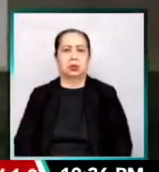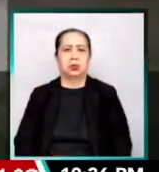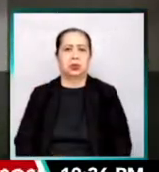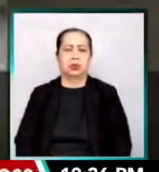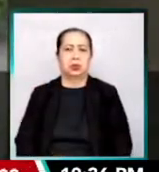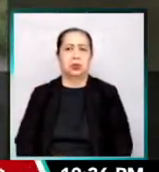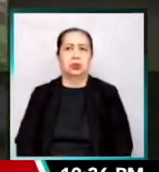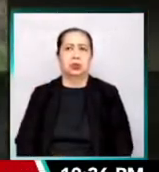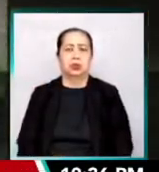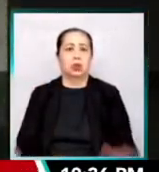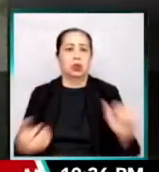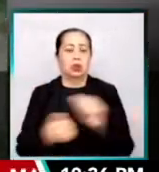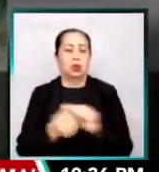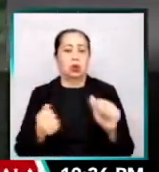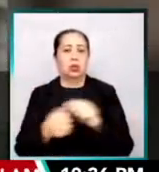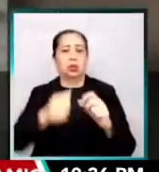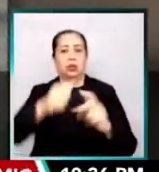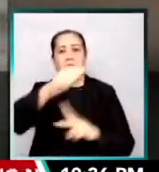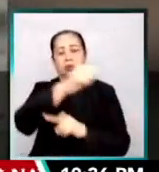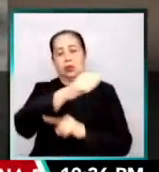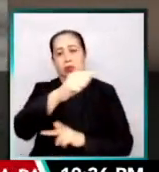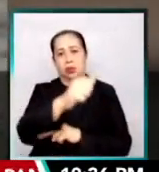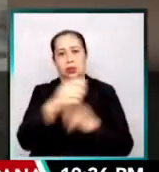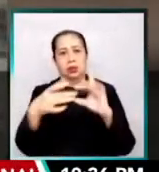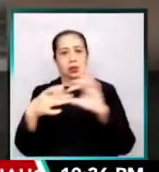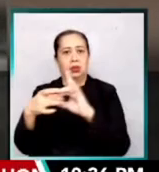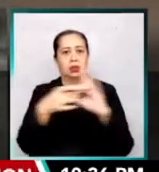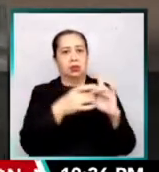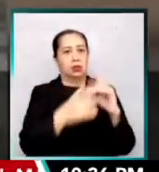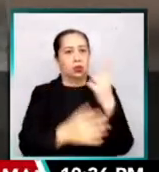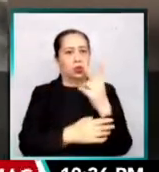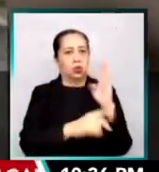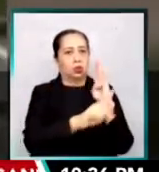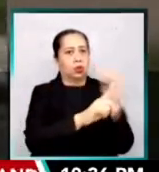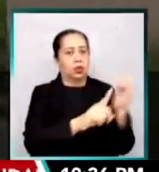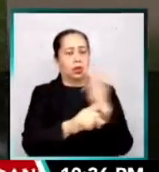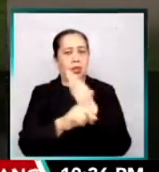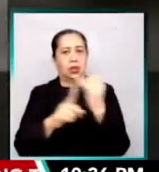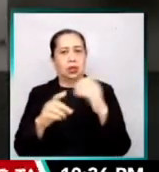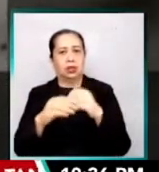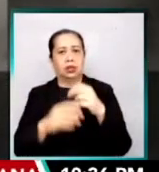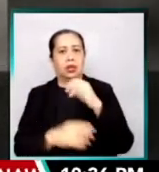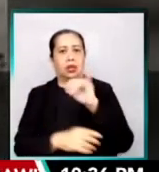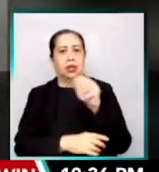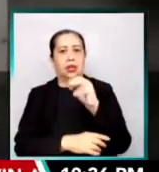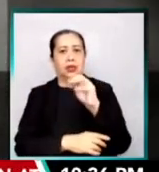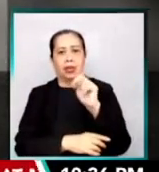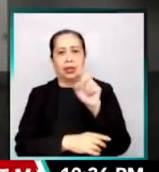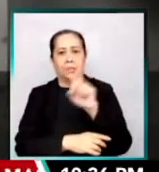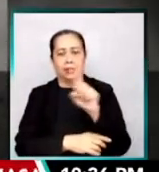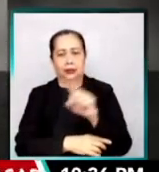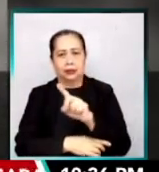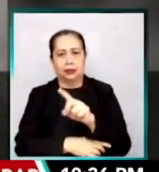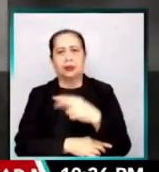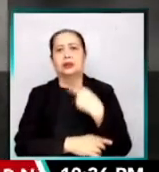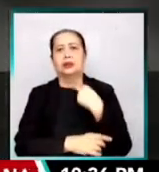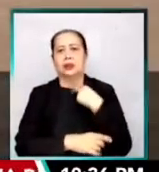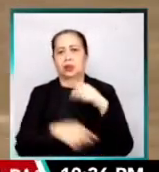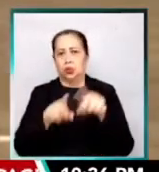Nawasak naman ang tulay na nagdudugtong sa dalawang barangay sa bayan ng Jimenez. Stranded din ang maraming